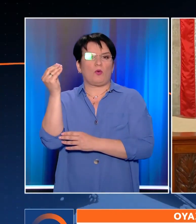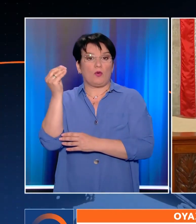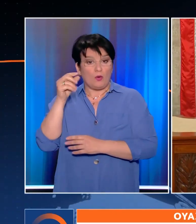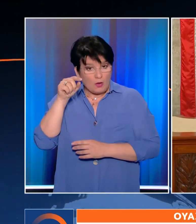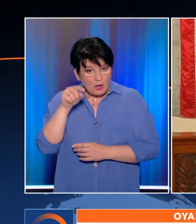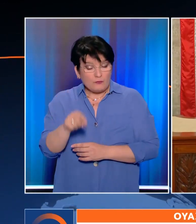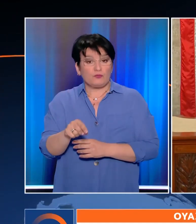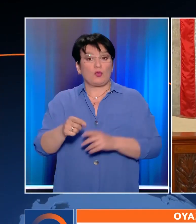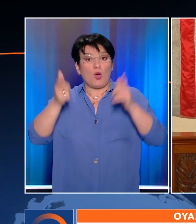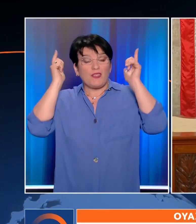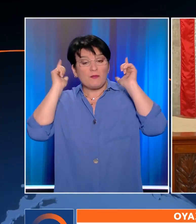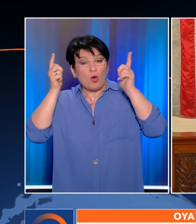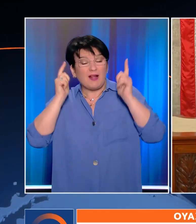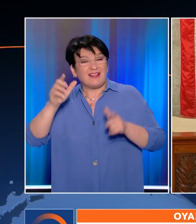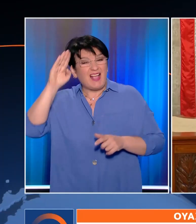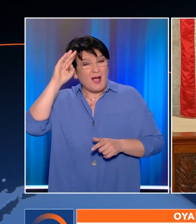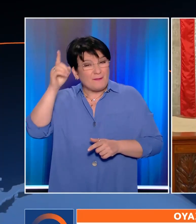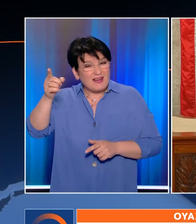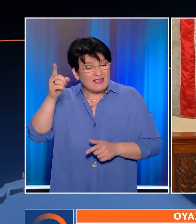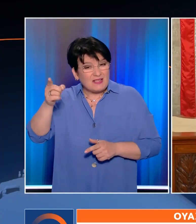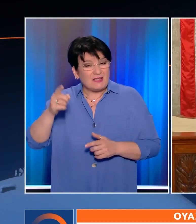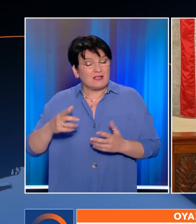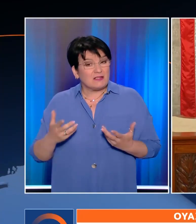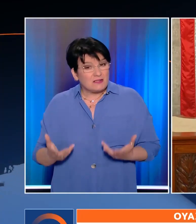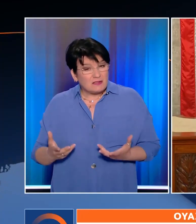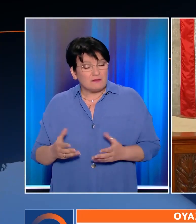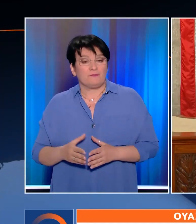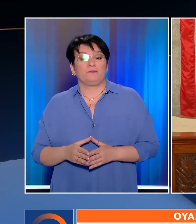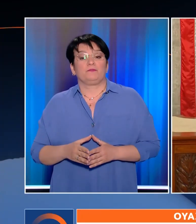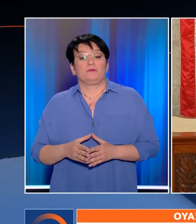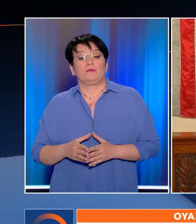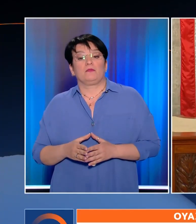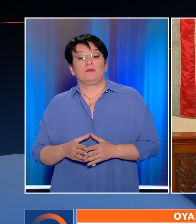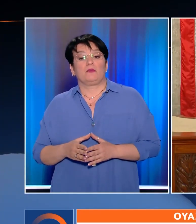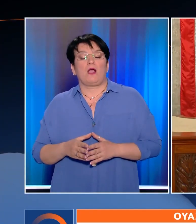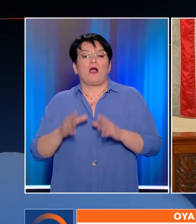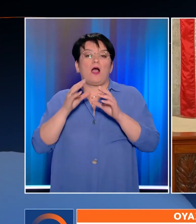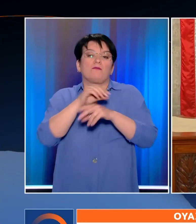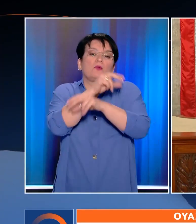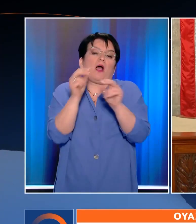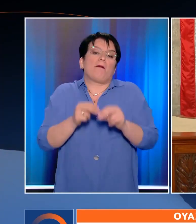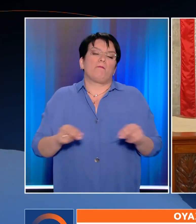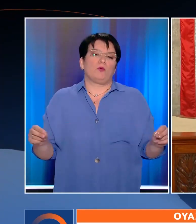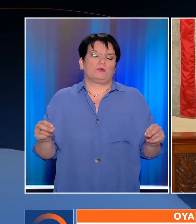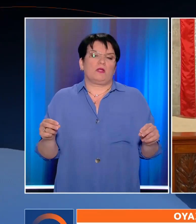της δημοκρατίας στις Ηνωμένες Πολιτείες της Αμερικής, που απετέλεσαν το